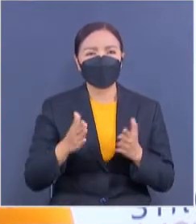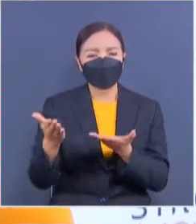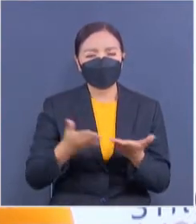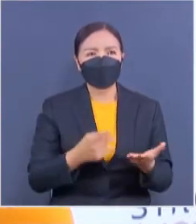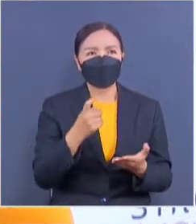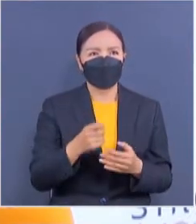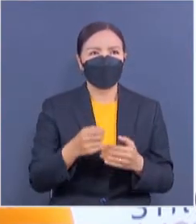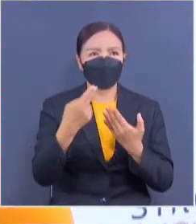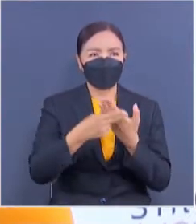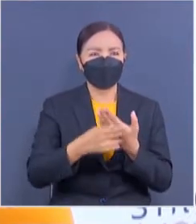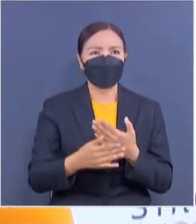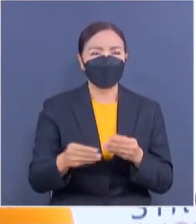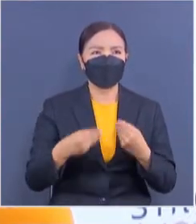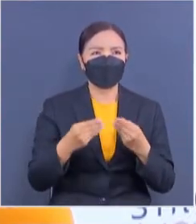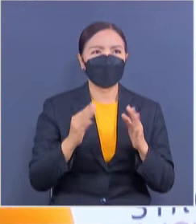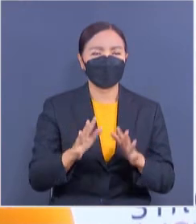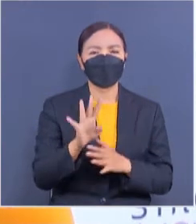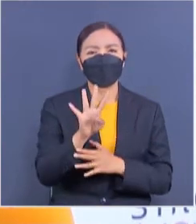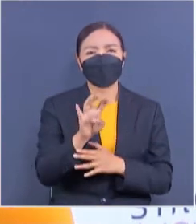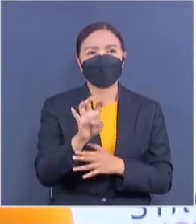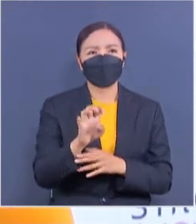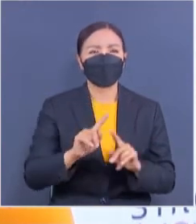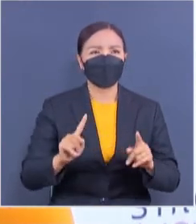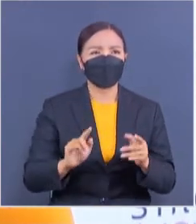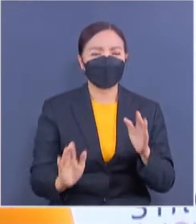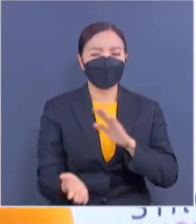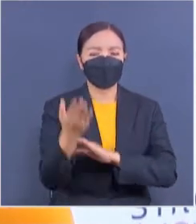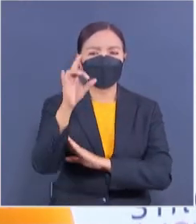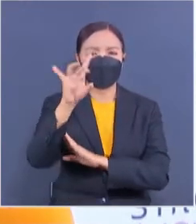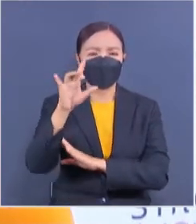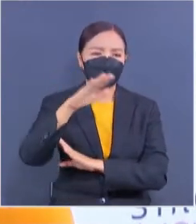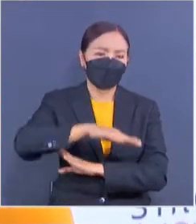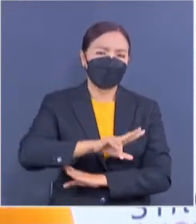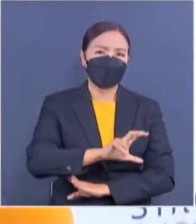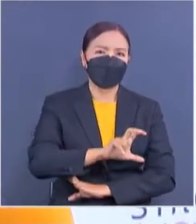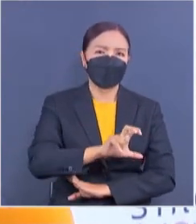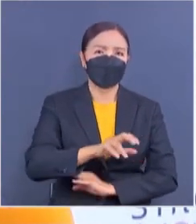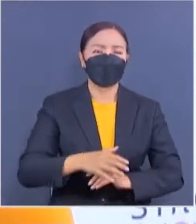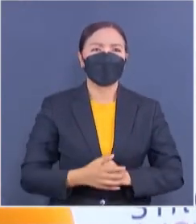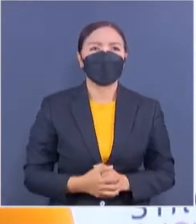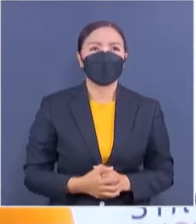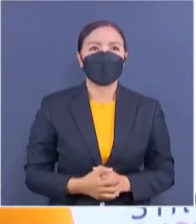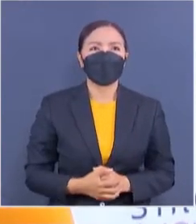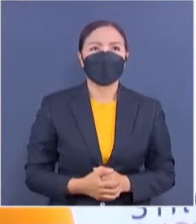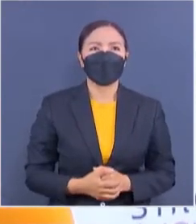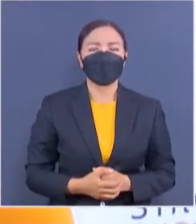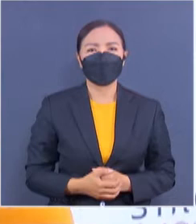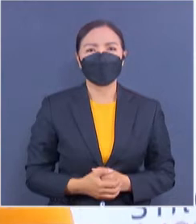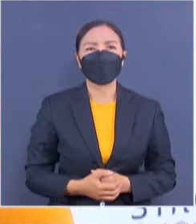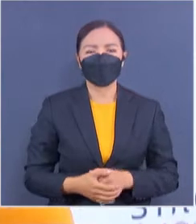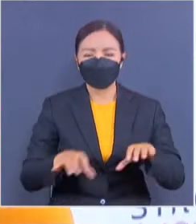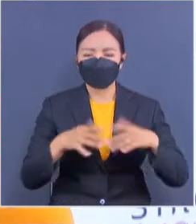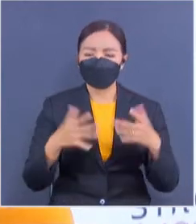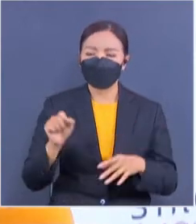ทางโรงแรมให้ประมาณ400แต่หญิงก็กะว่าเช้า100เดียวแล้วก็เย็นอีก300เนี่ยไม่เยอะมากอะไรเงี้ยค่ะ คือเรารู้สึกว่ามันต้องจัดแล้วแห